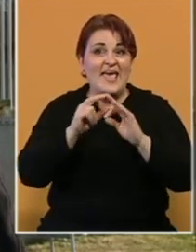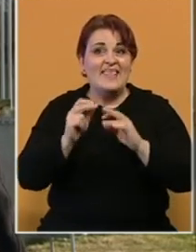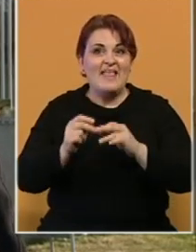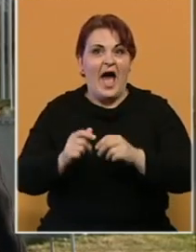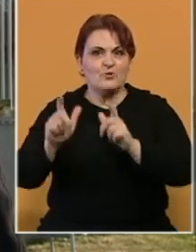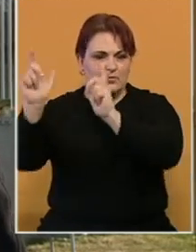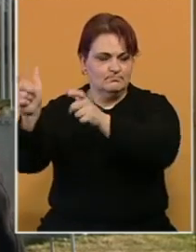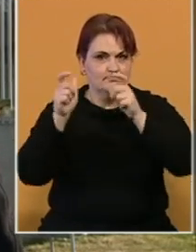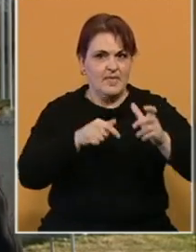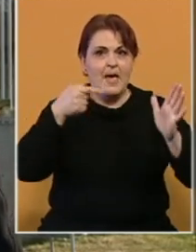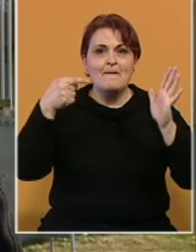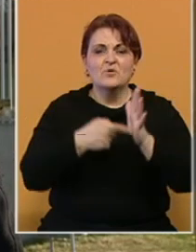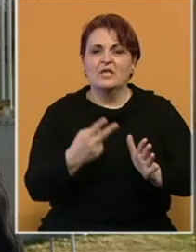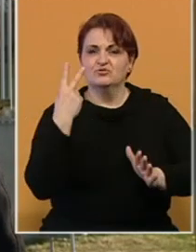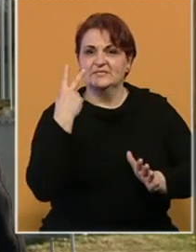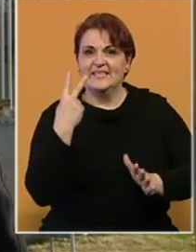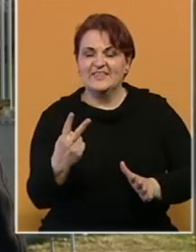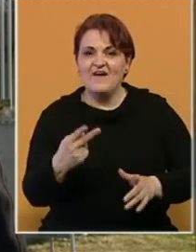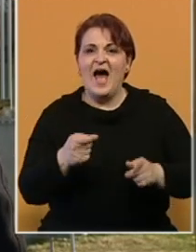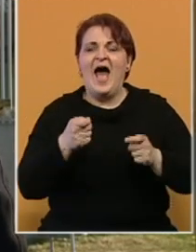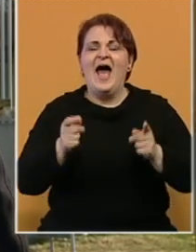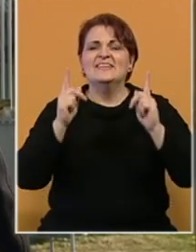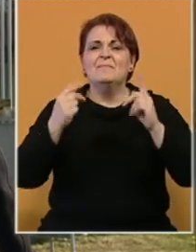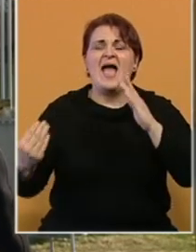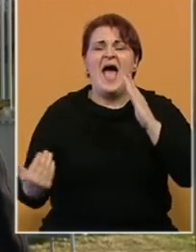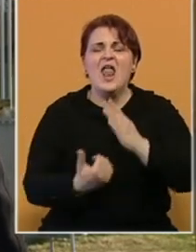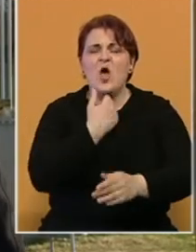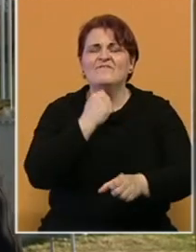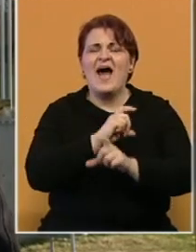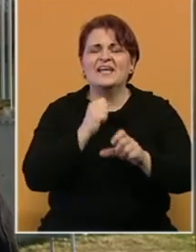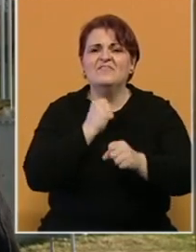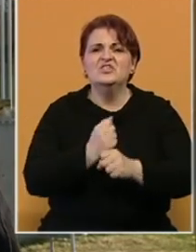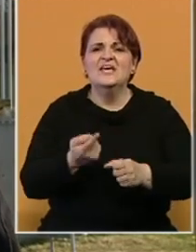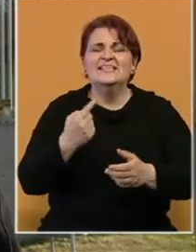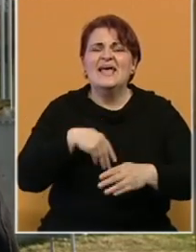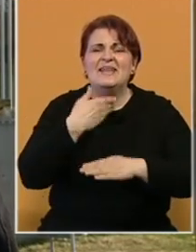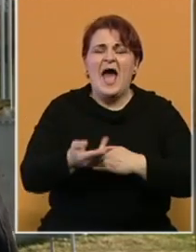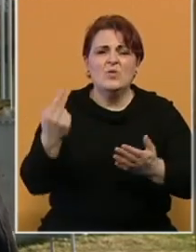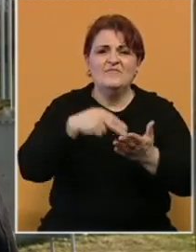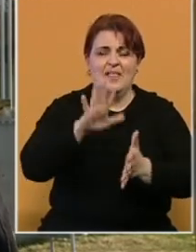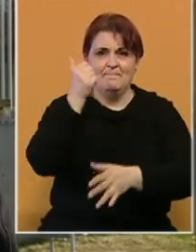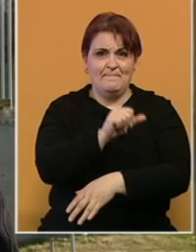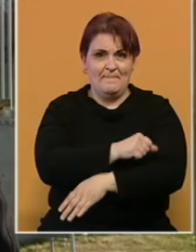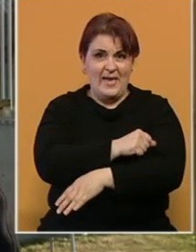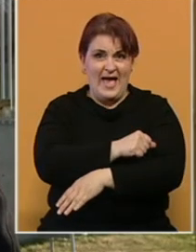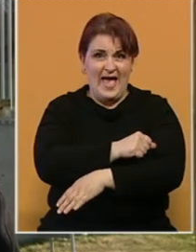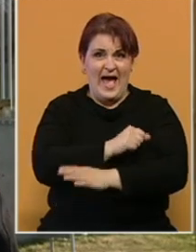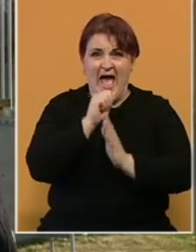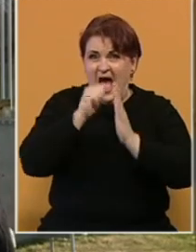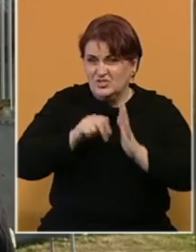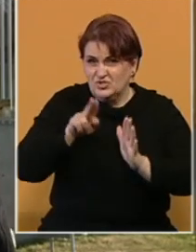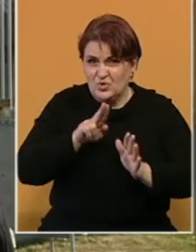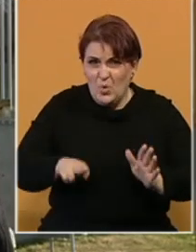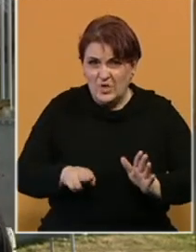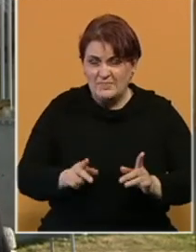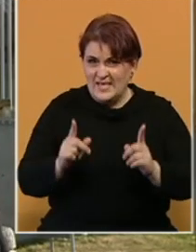izručen po tačci 2 da mu se sudi za nova krivična djela nakon 2015. A strogo se zabranjuje da mu